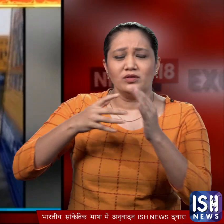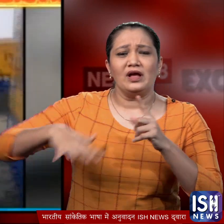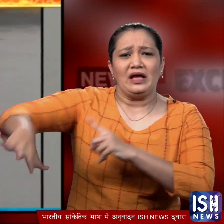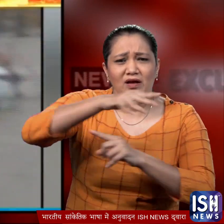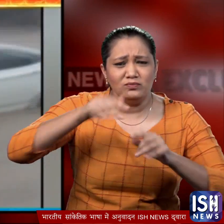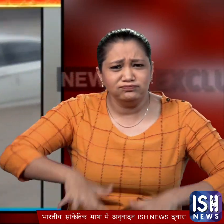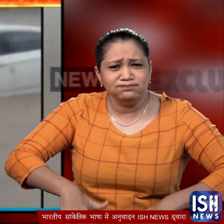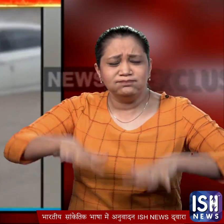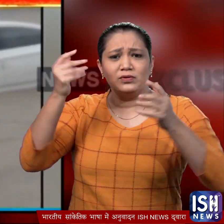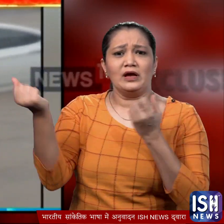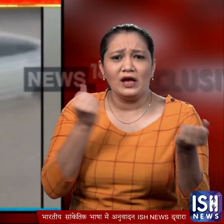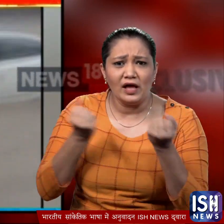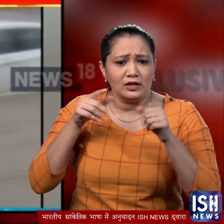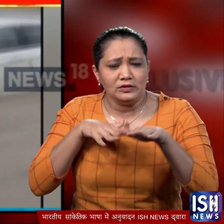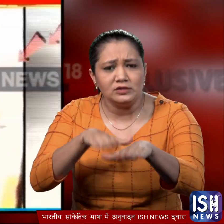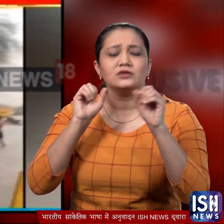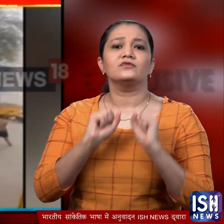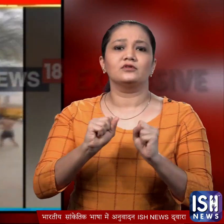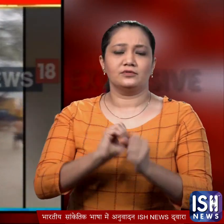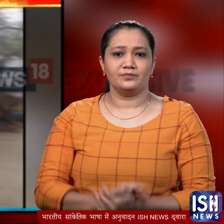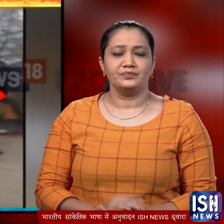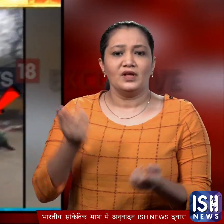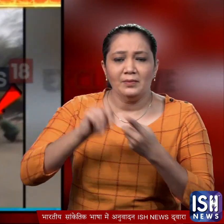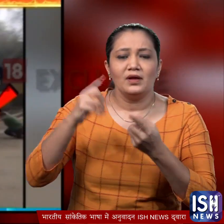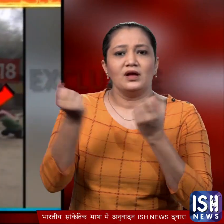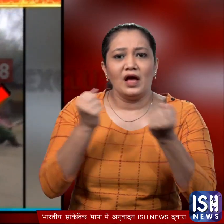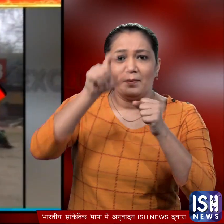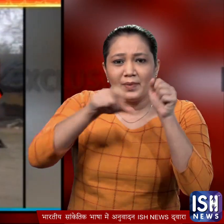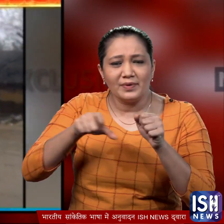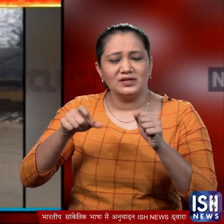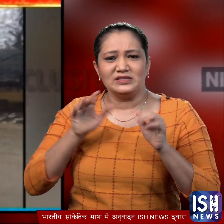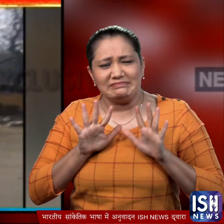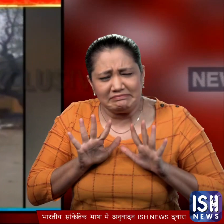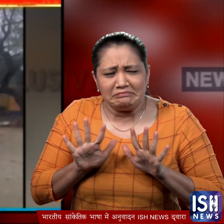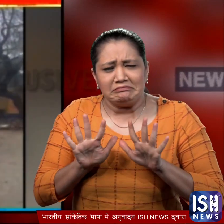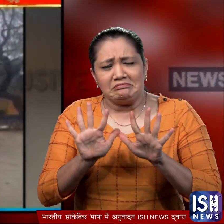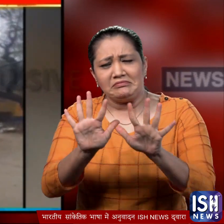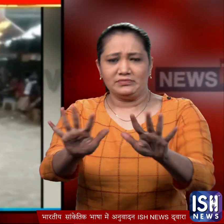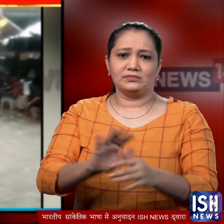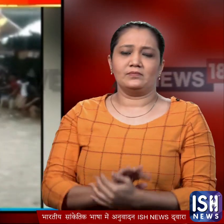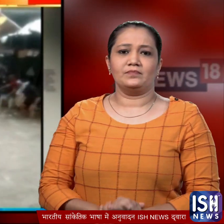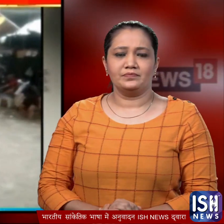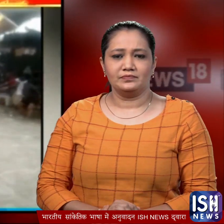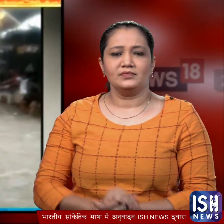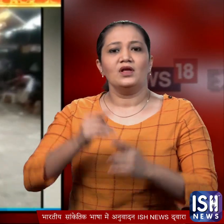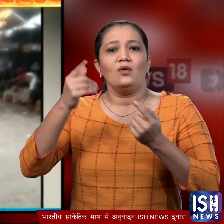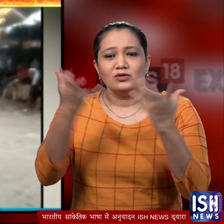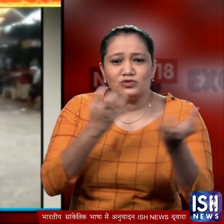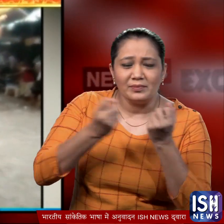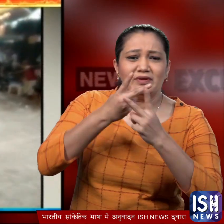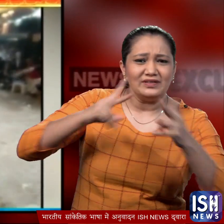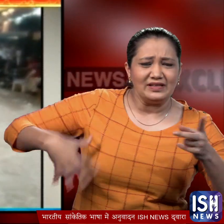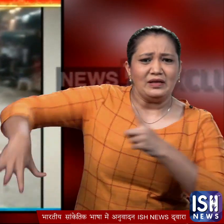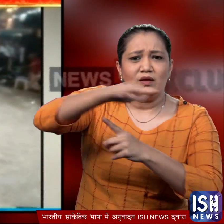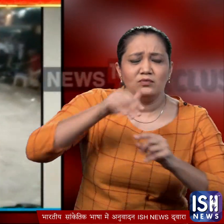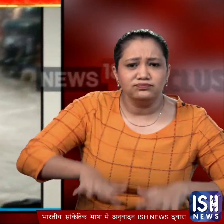इतना पानी भर गया कि गाड़ियों का चलना मुश्किल हो गया। मजबूरन गाड़ी में सवार लोगों को उन्हें धक्का देकर आगे बढ़ाना पड़ा। वहां एक बाजार में तो बारिश का